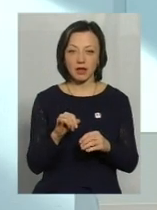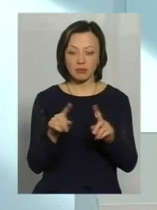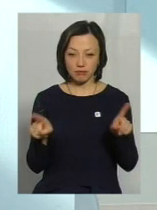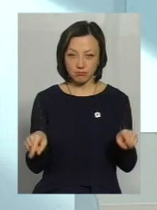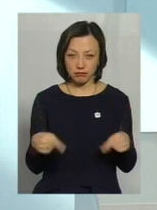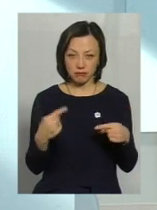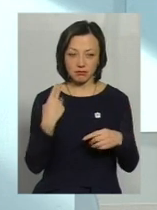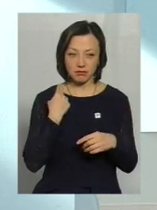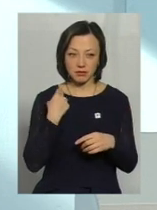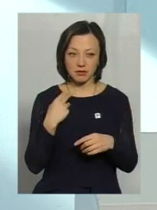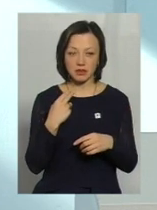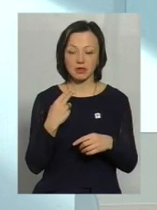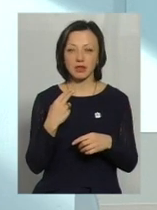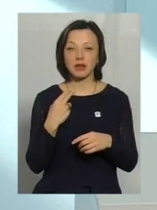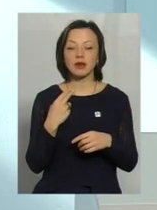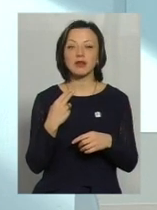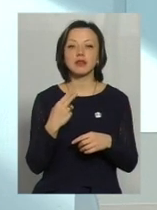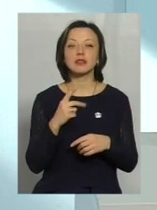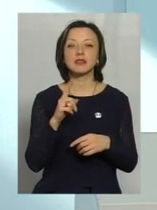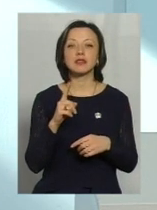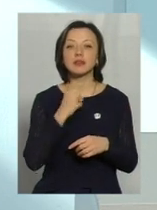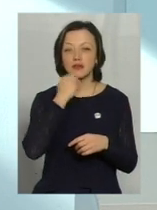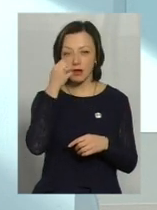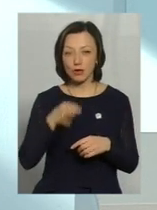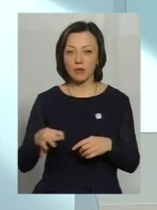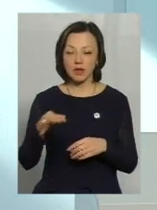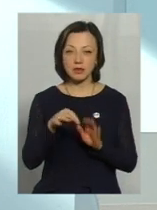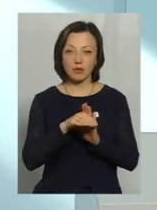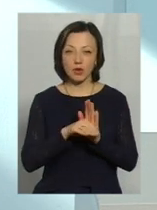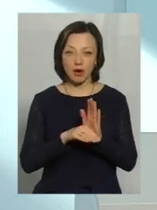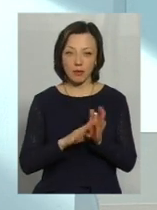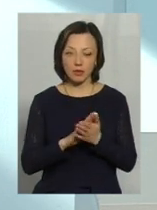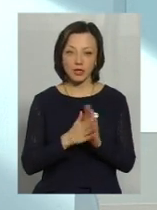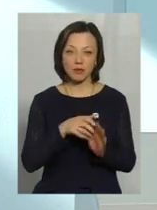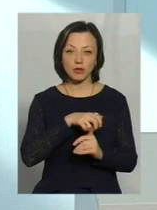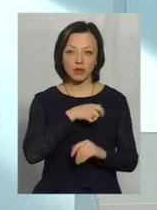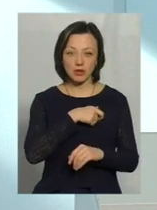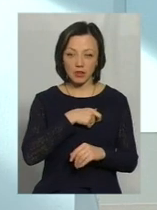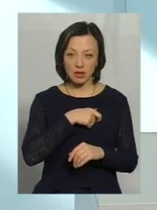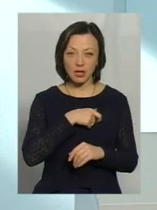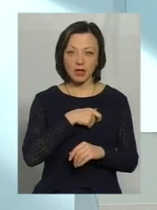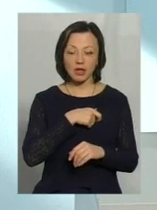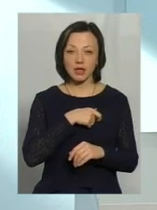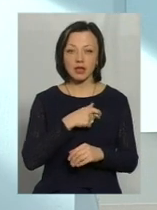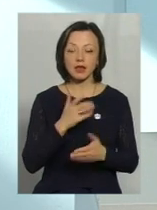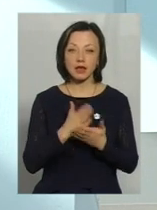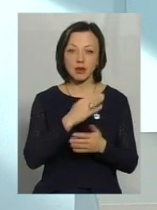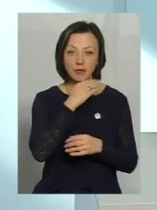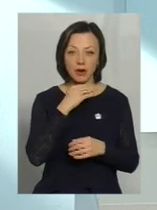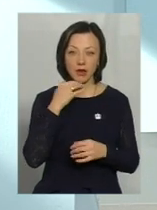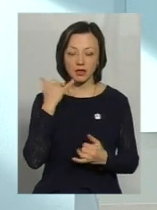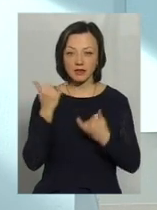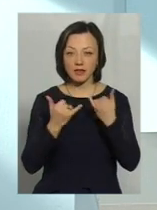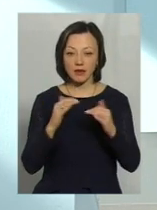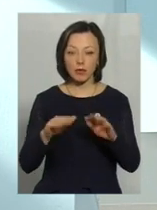боргової заборгованості, завдячуючи обласній програмі позиції депутатів обласної ради, є багато дзвінків